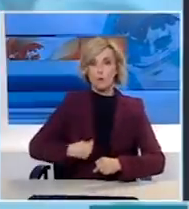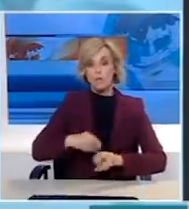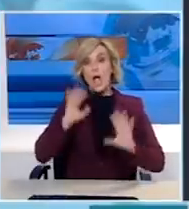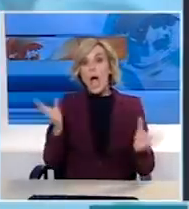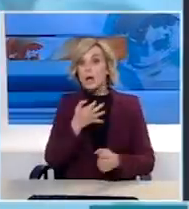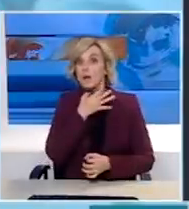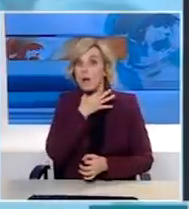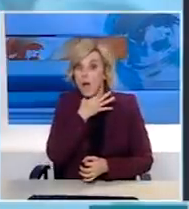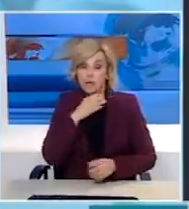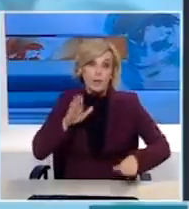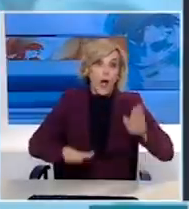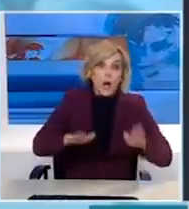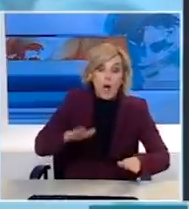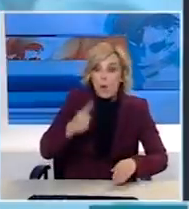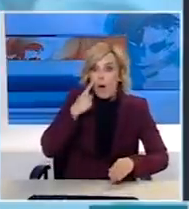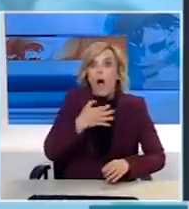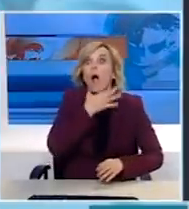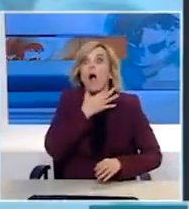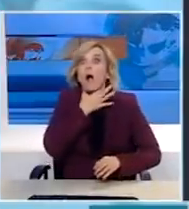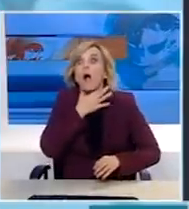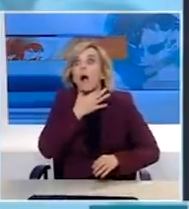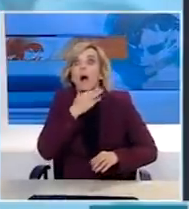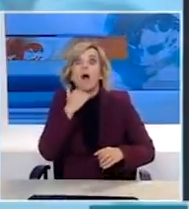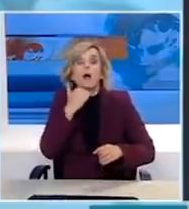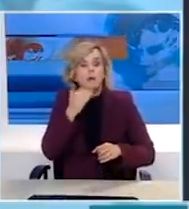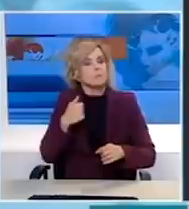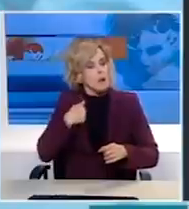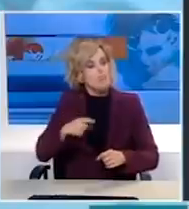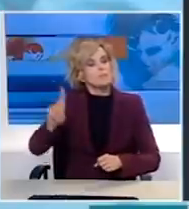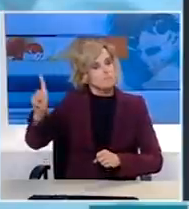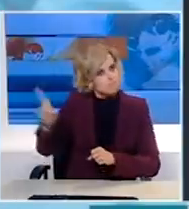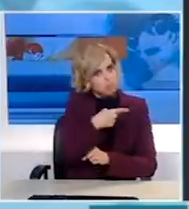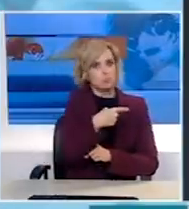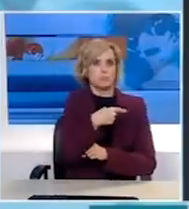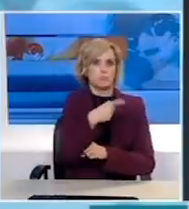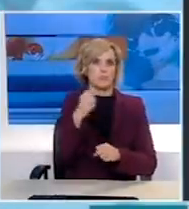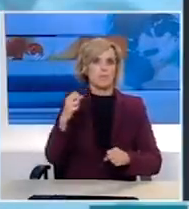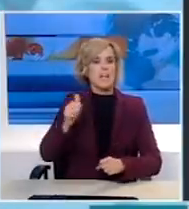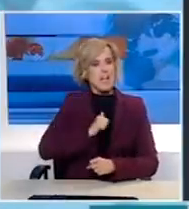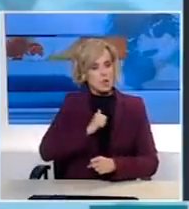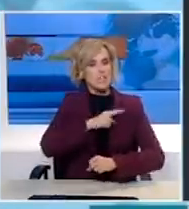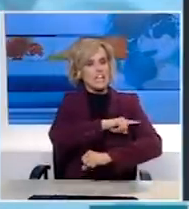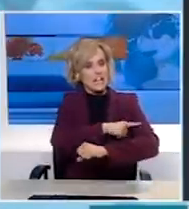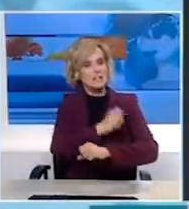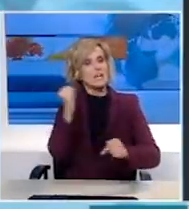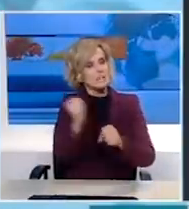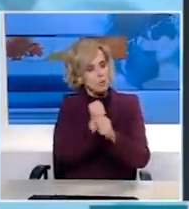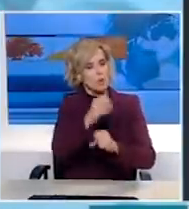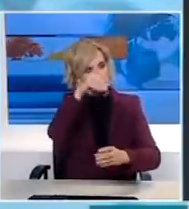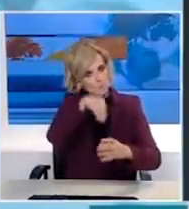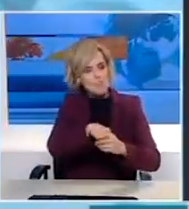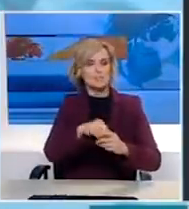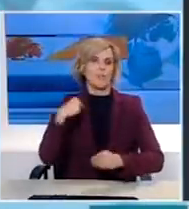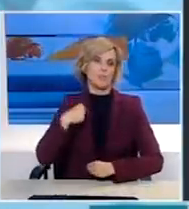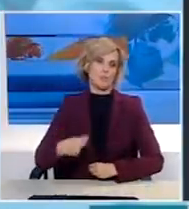χρειαστεί και ανάλογα με την εξέλιξη της κατάστασης, όλοι θα κληθούν να δώσουν τη μάχη προκειμένου να